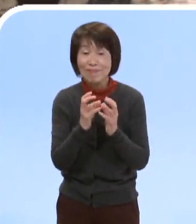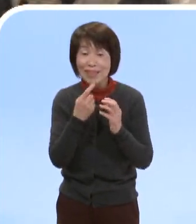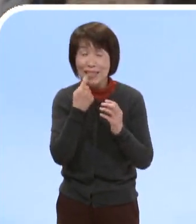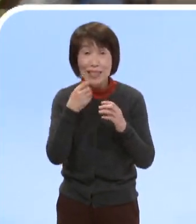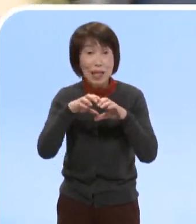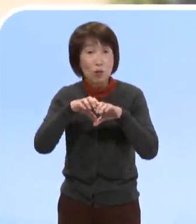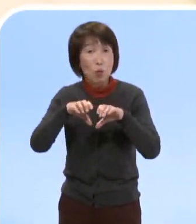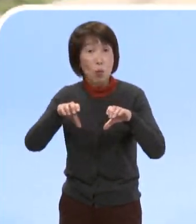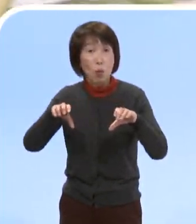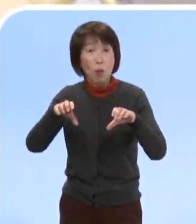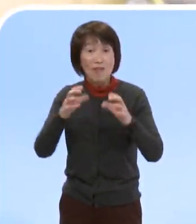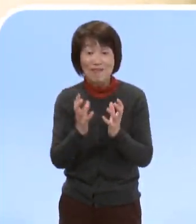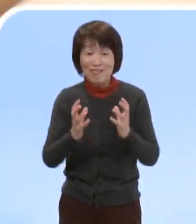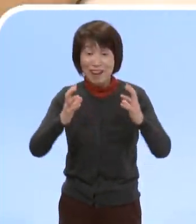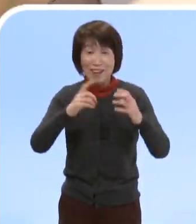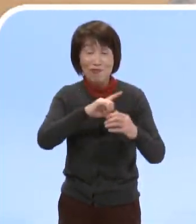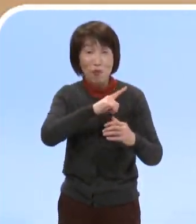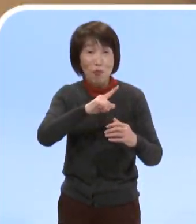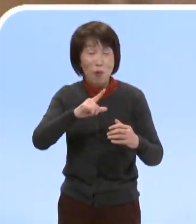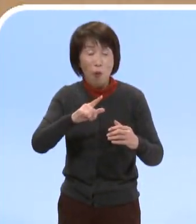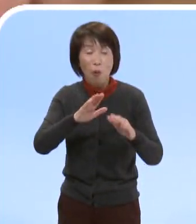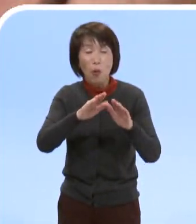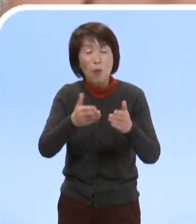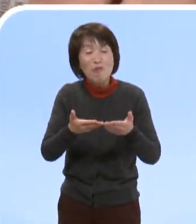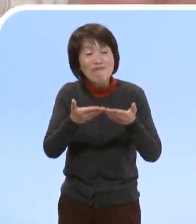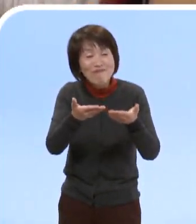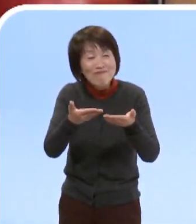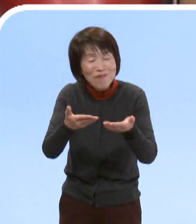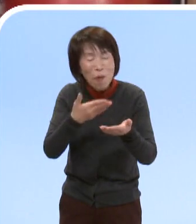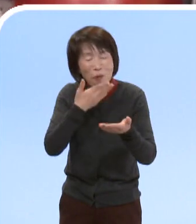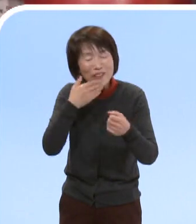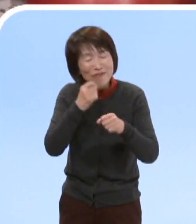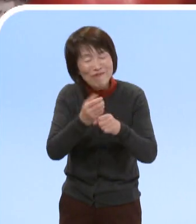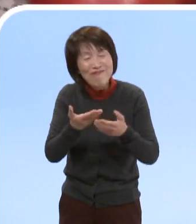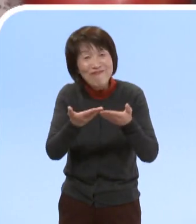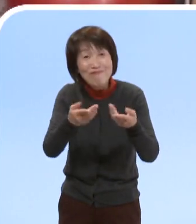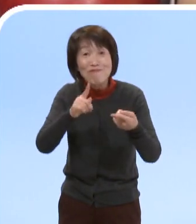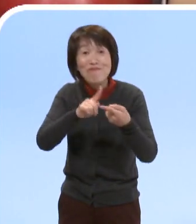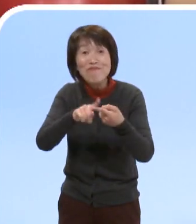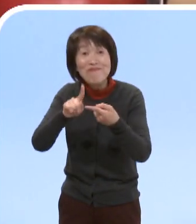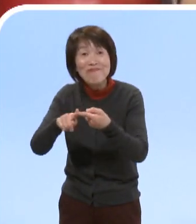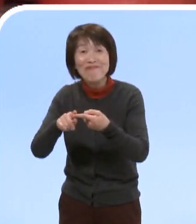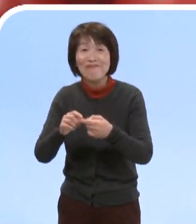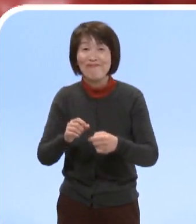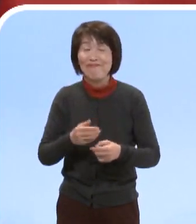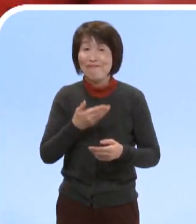など食べ盛りの子どもたちにぴったりなものばかり。